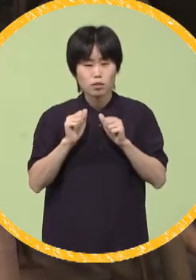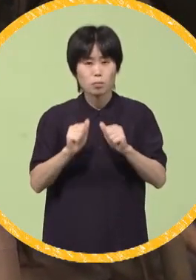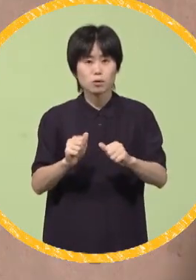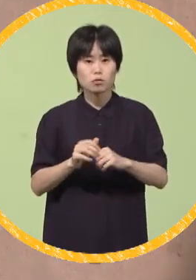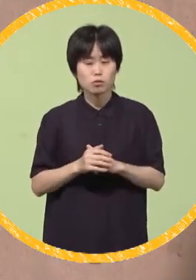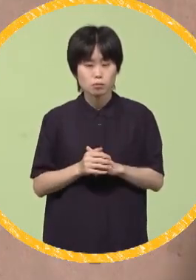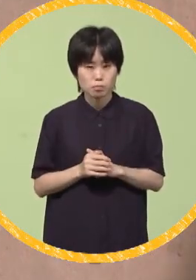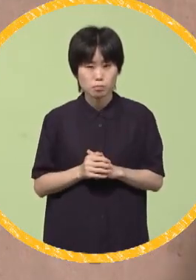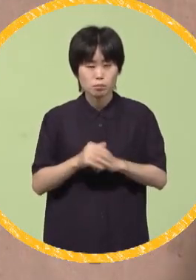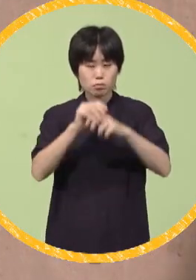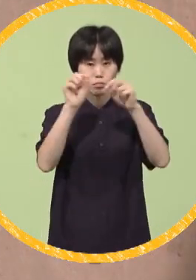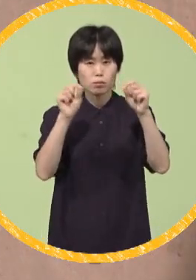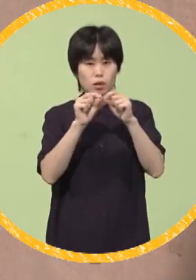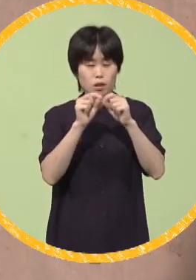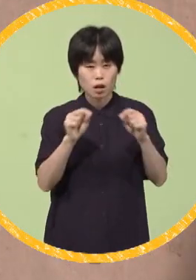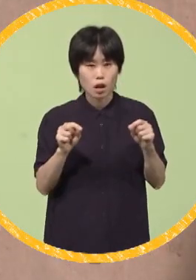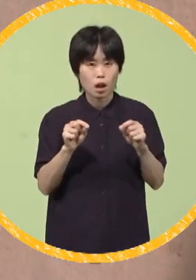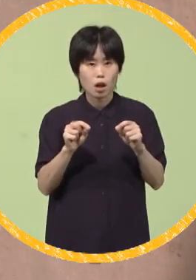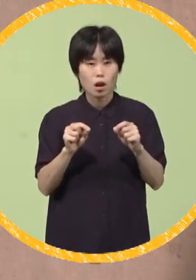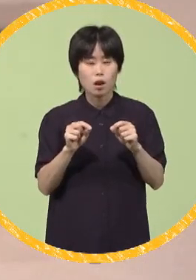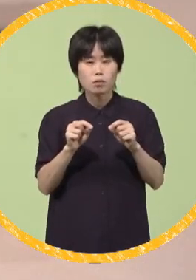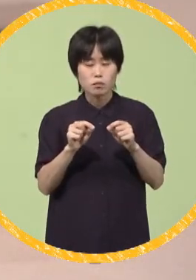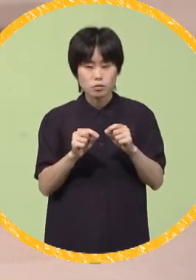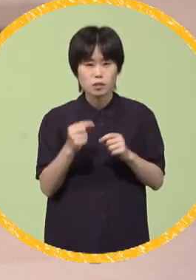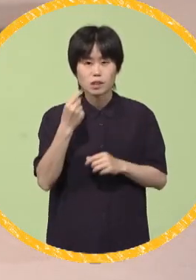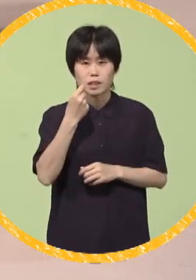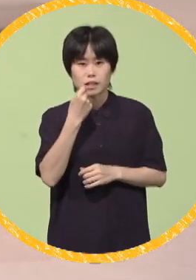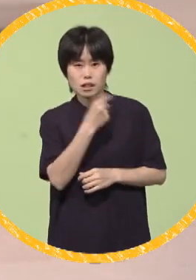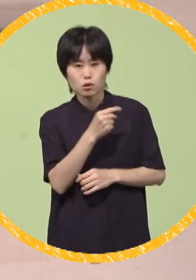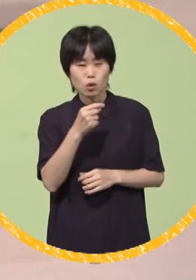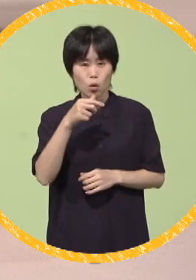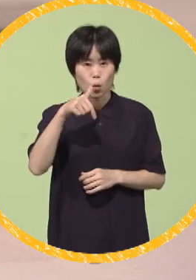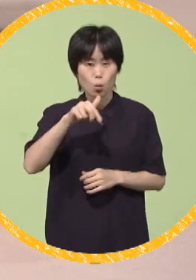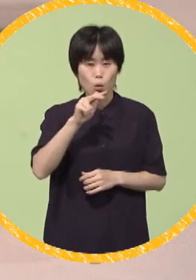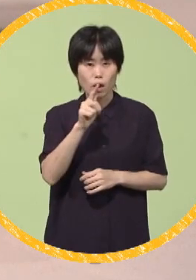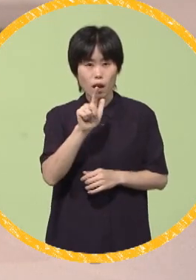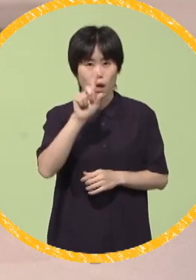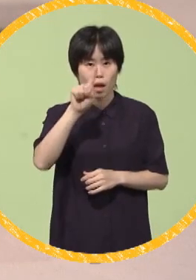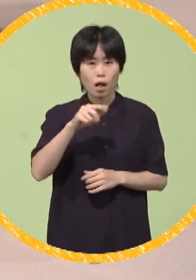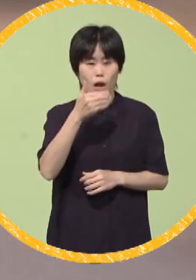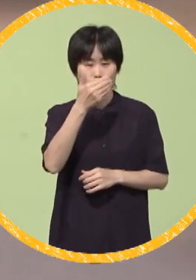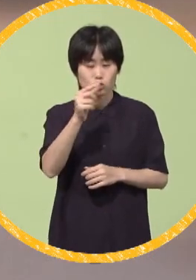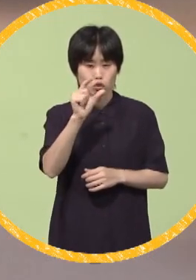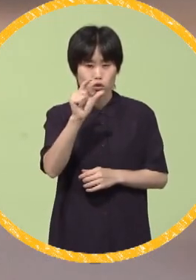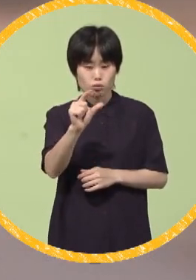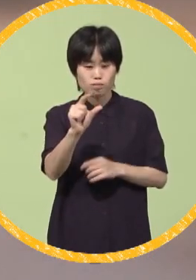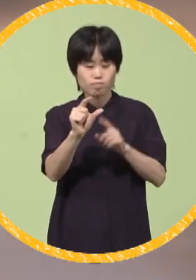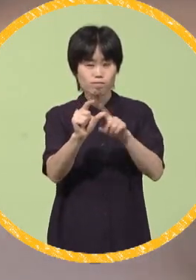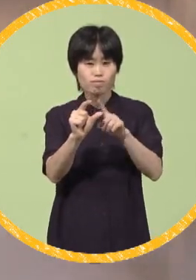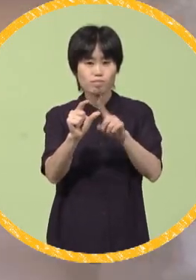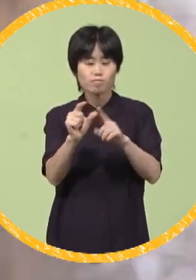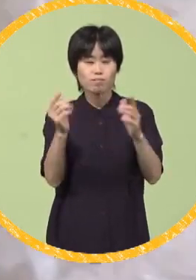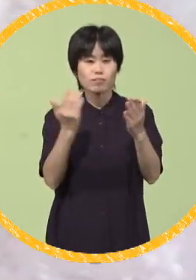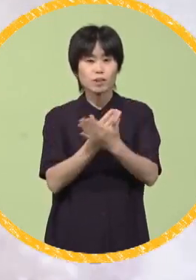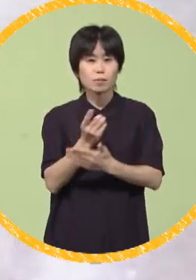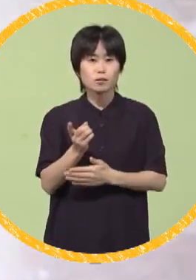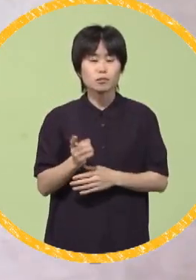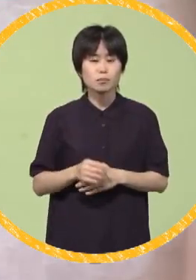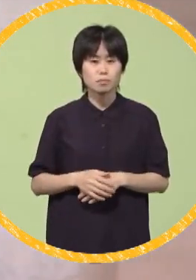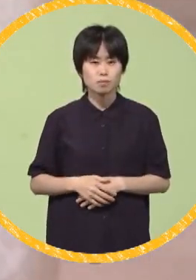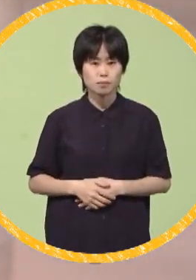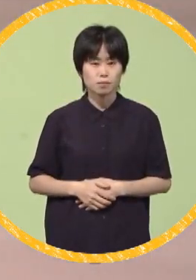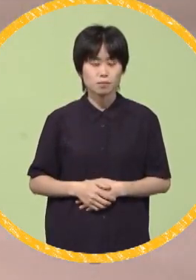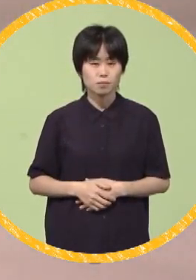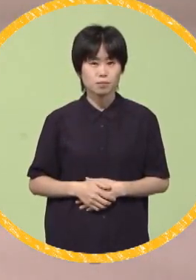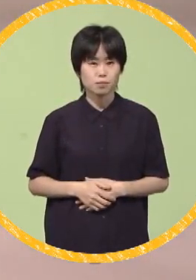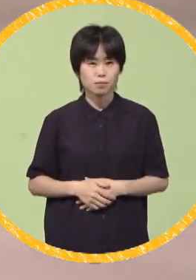行うことによりまして、仕上がったフレークの正常度、白色度が非常に高いものになります。